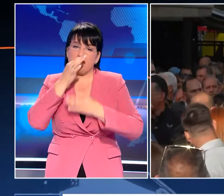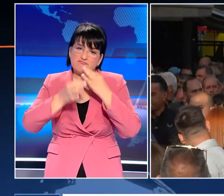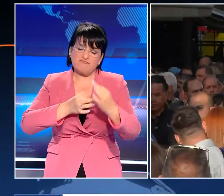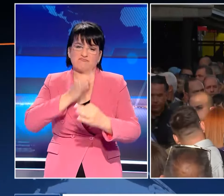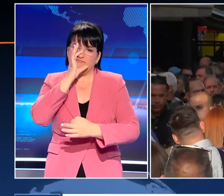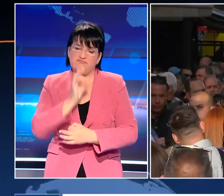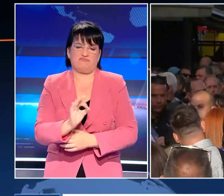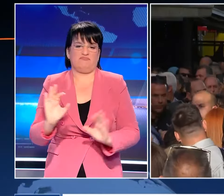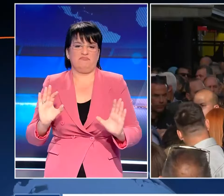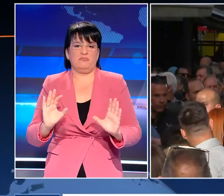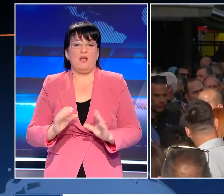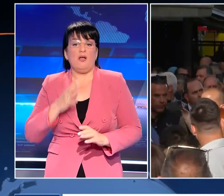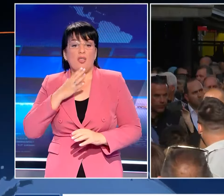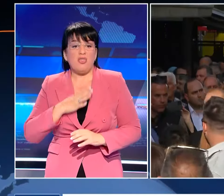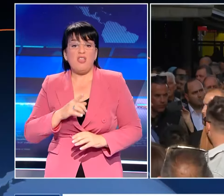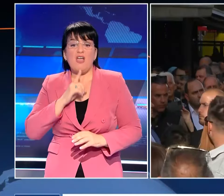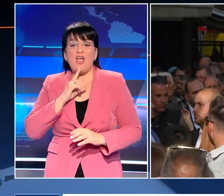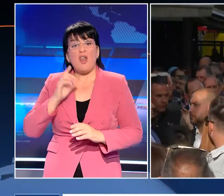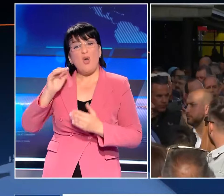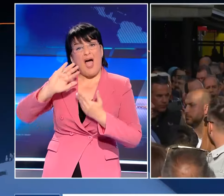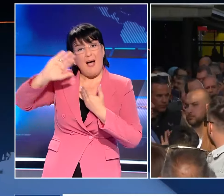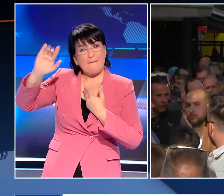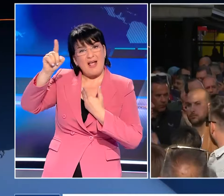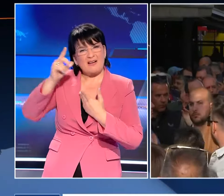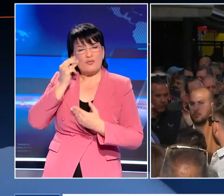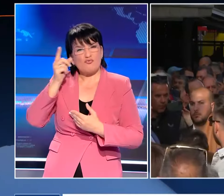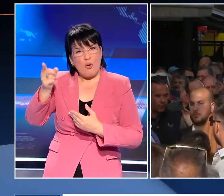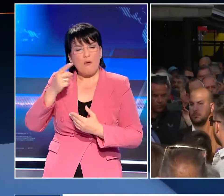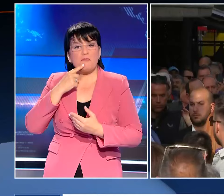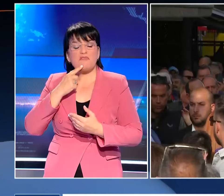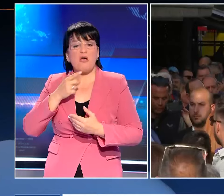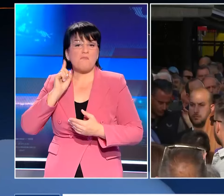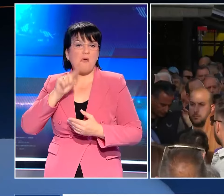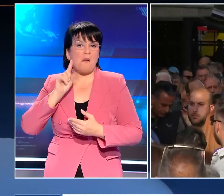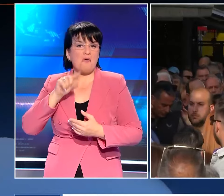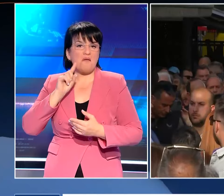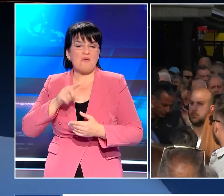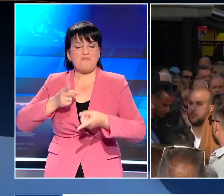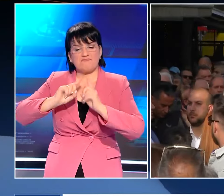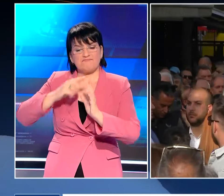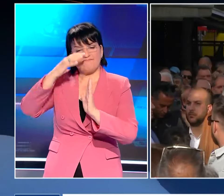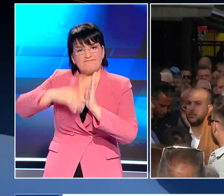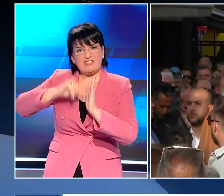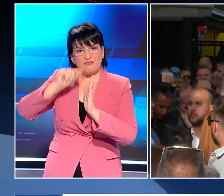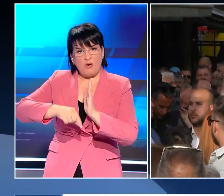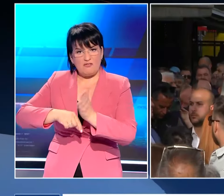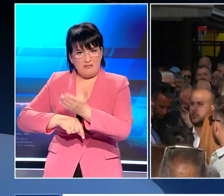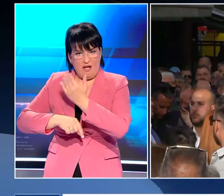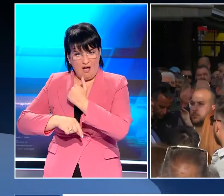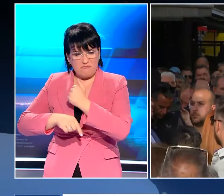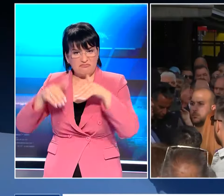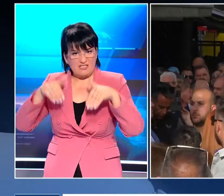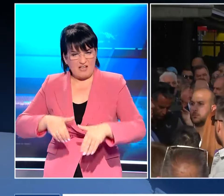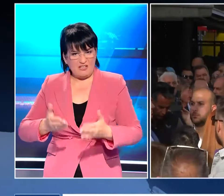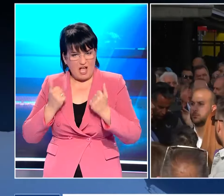ξεκάθαρος. Όσο η άλλη μεριά δεν τηρεί αυτά τα οποία έχει συμφωνήσει,